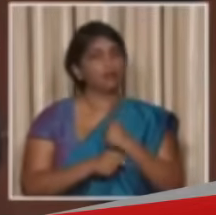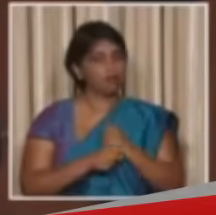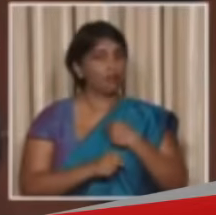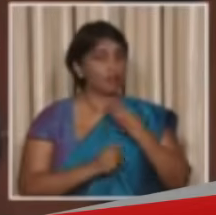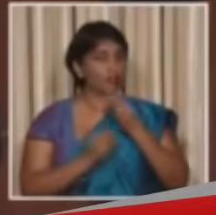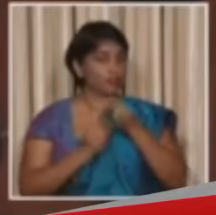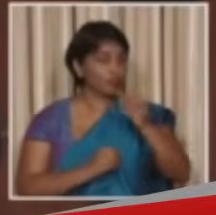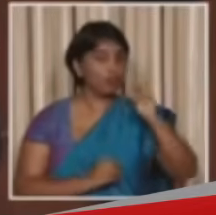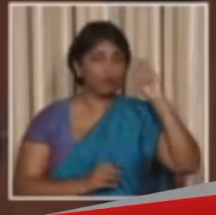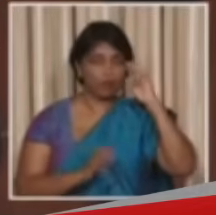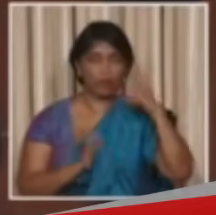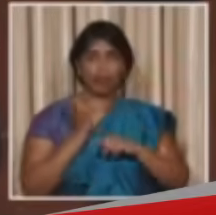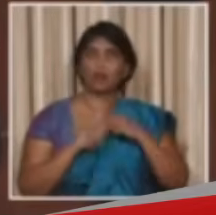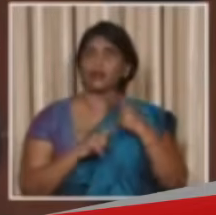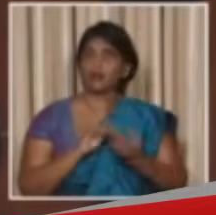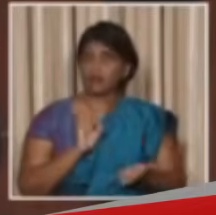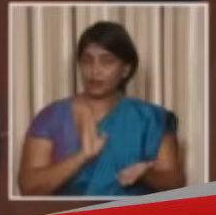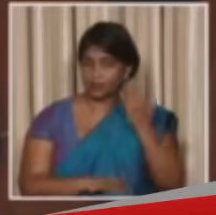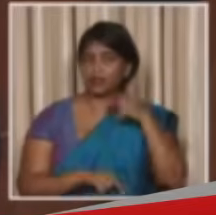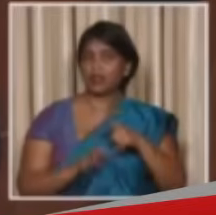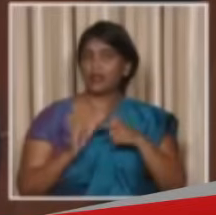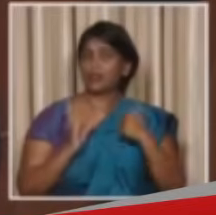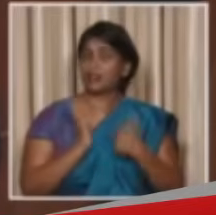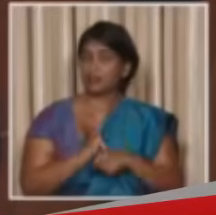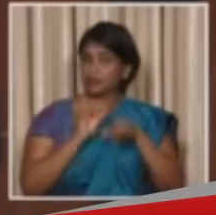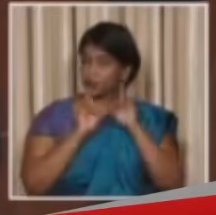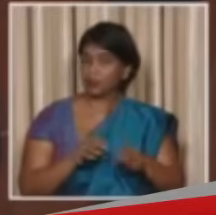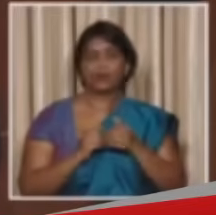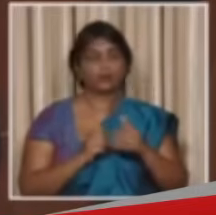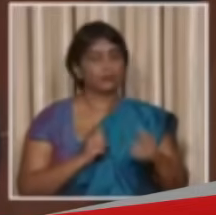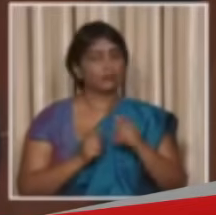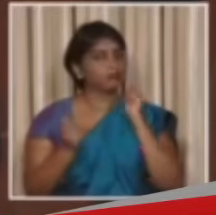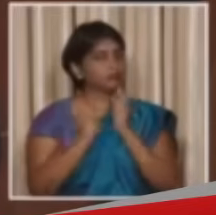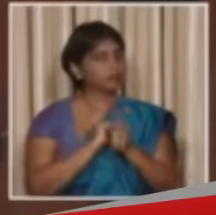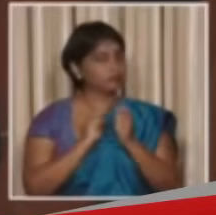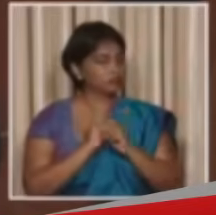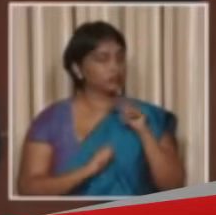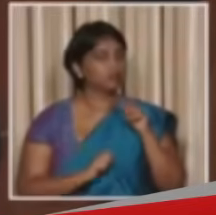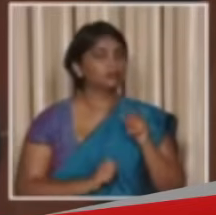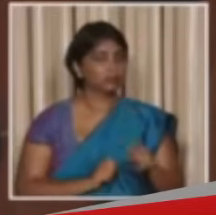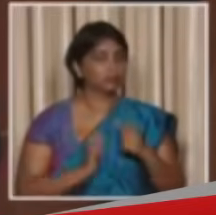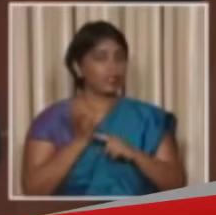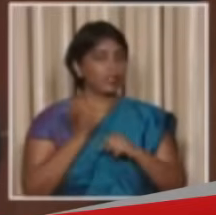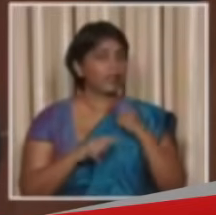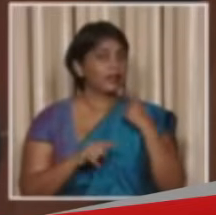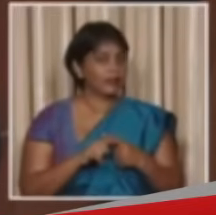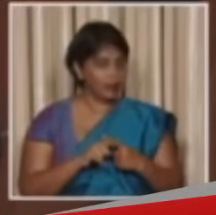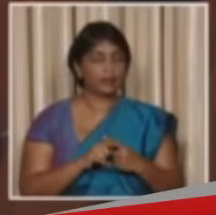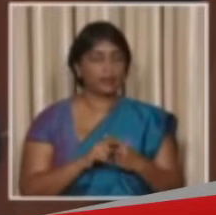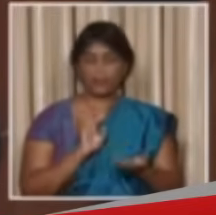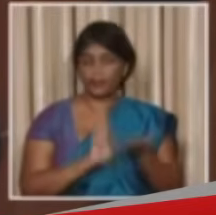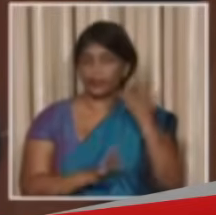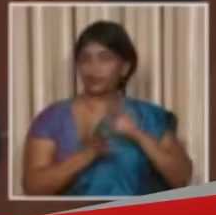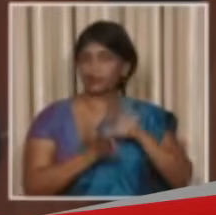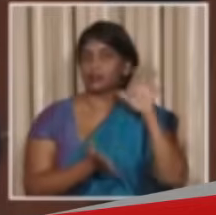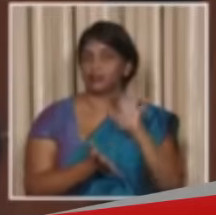උන්න පොරොන්දු අනුව බදු වැඩි කිරීමේදී දැන් මේ පනත යටතේ කරන සංශෝධනවලින් මේ බදු වැඩි කරන්න එකඟ වෙච්ච